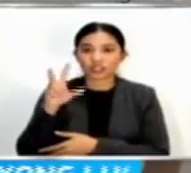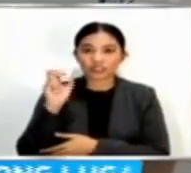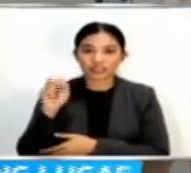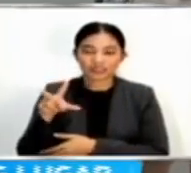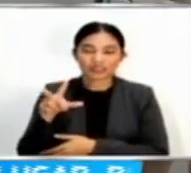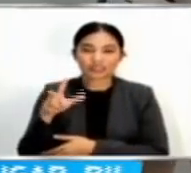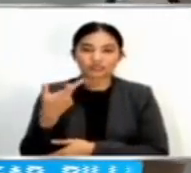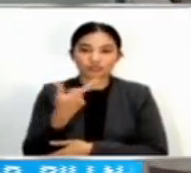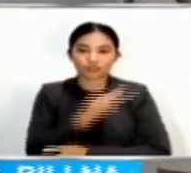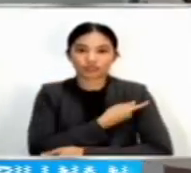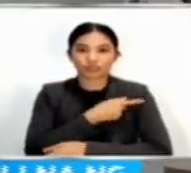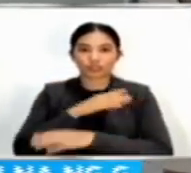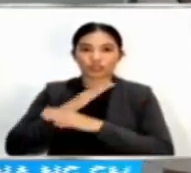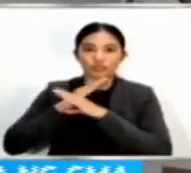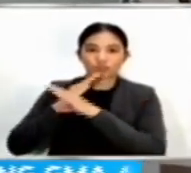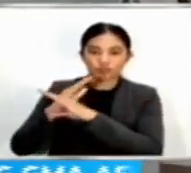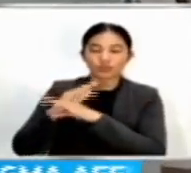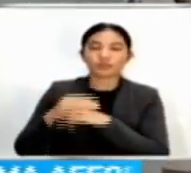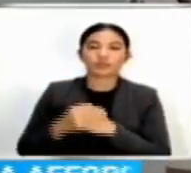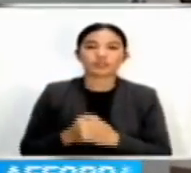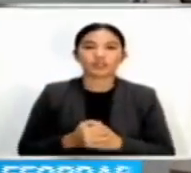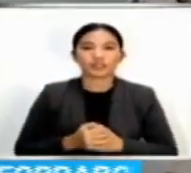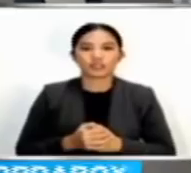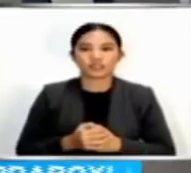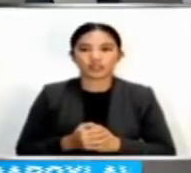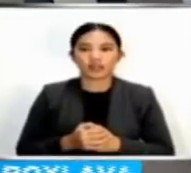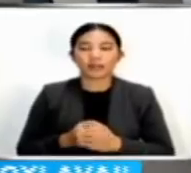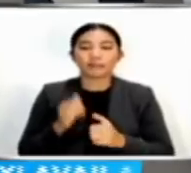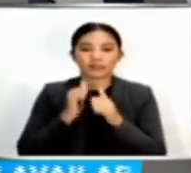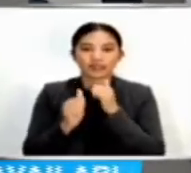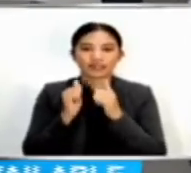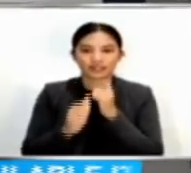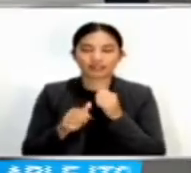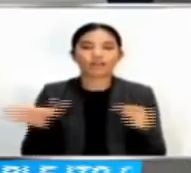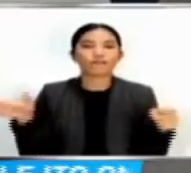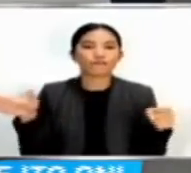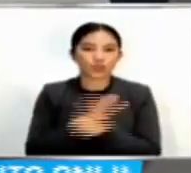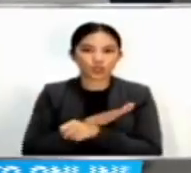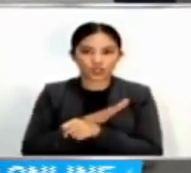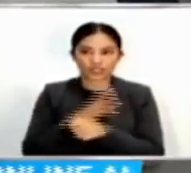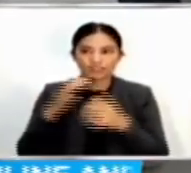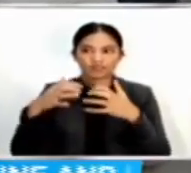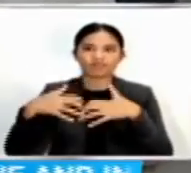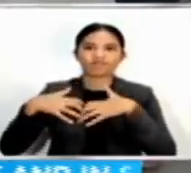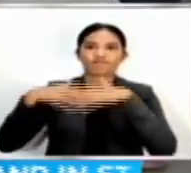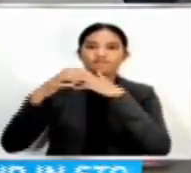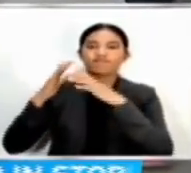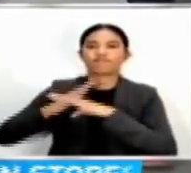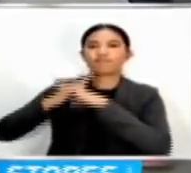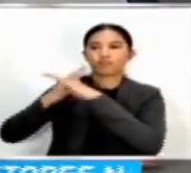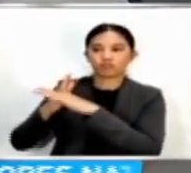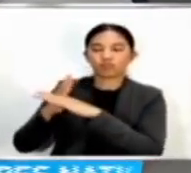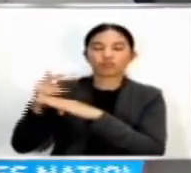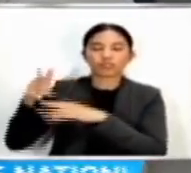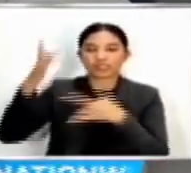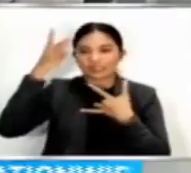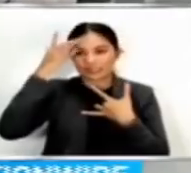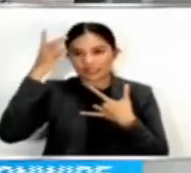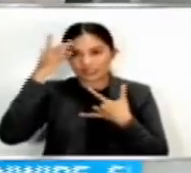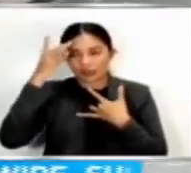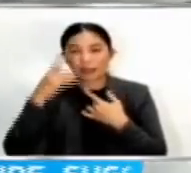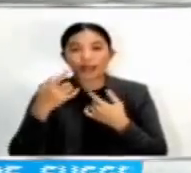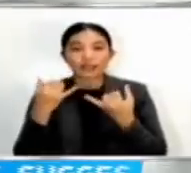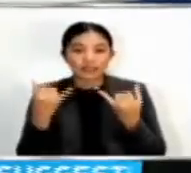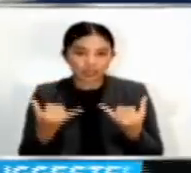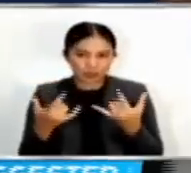childhood diseases, fully immunized child na po yan, FIC. Yes. Ngayon, ina-encourage pa rin po natin yan. We